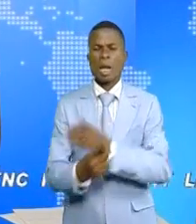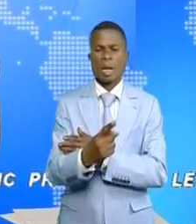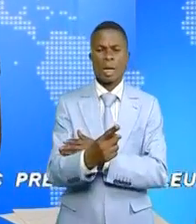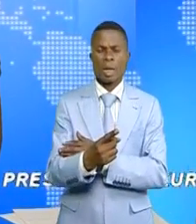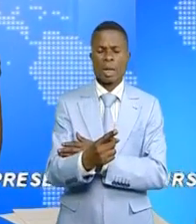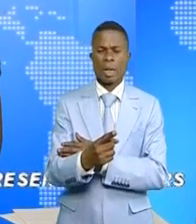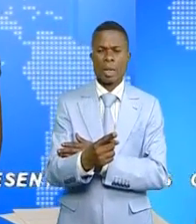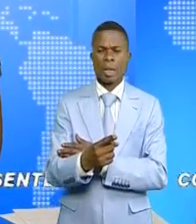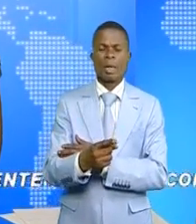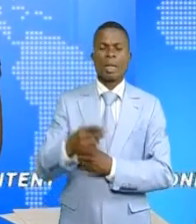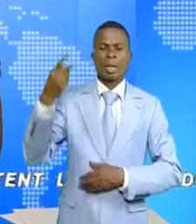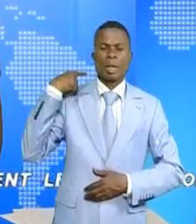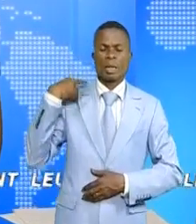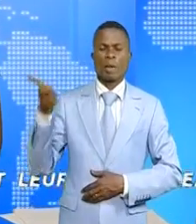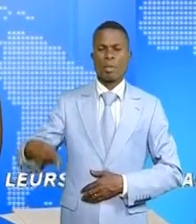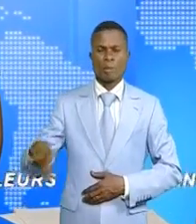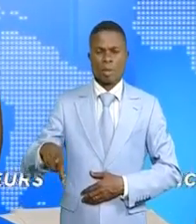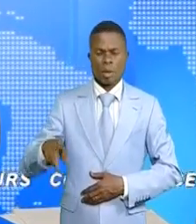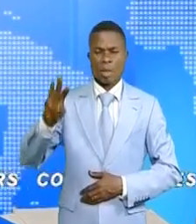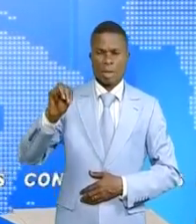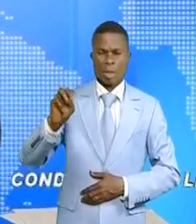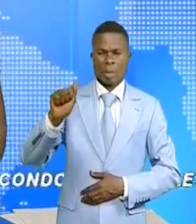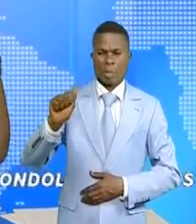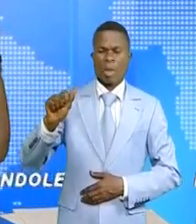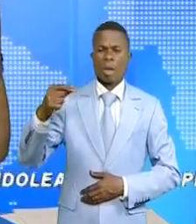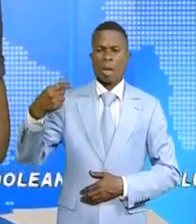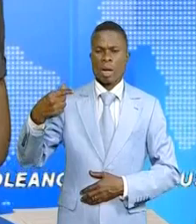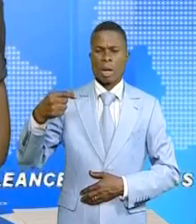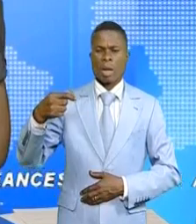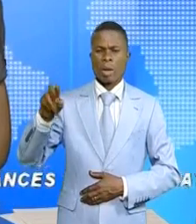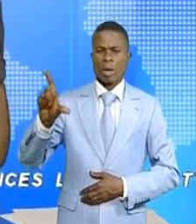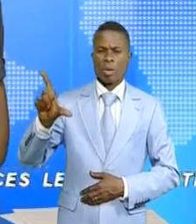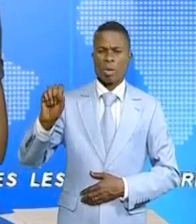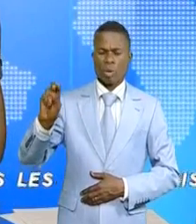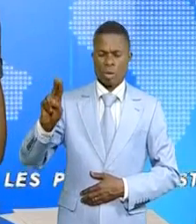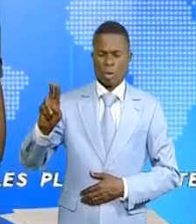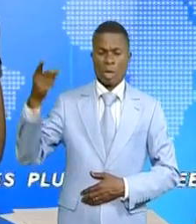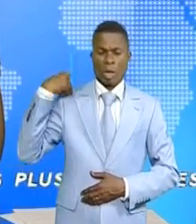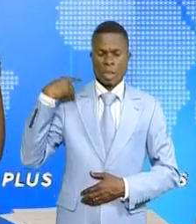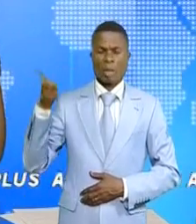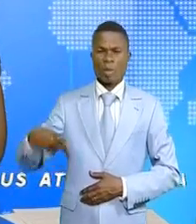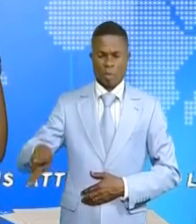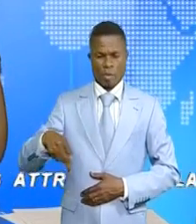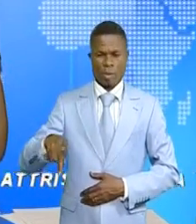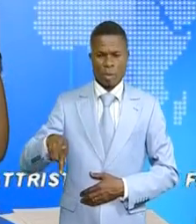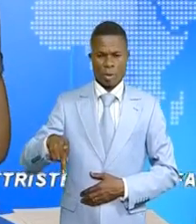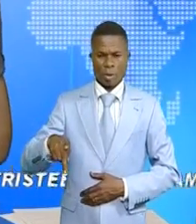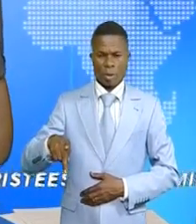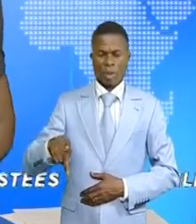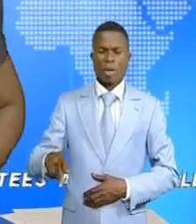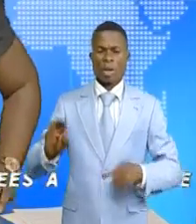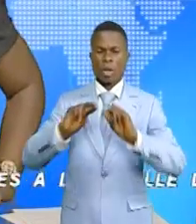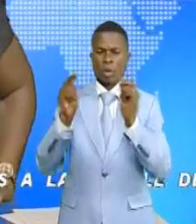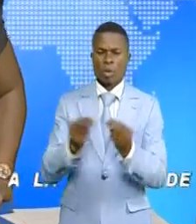le député provincial Magloire Kabemba. Eh bien, les élus provinciaux, au moins une frange de l'Union sacrée, se